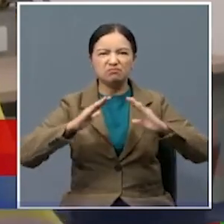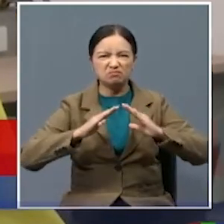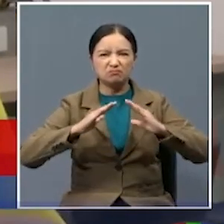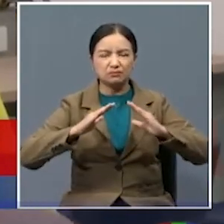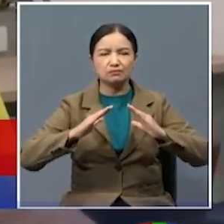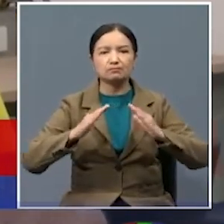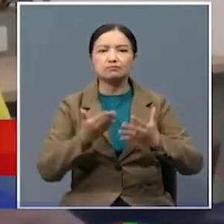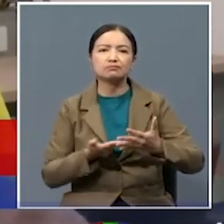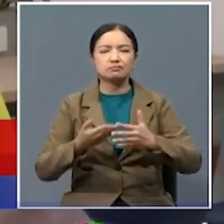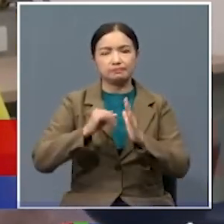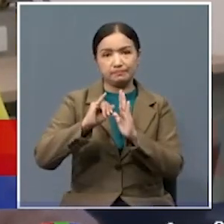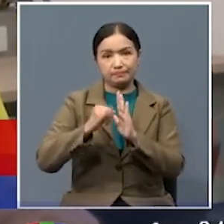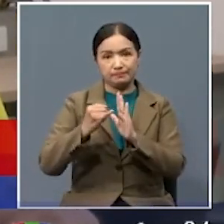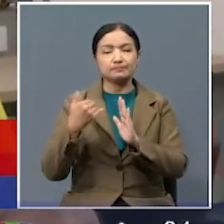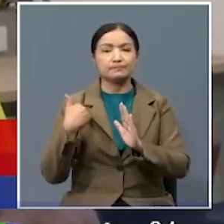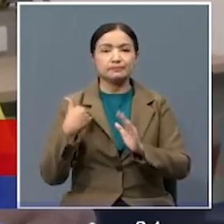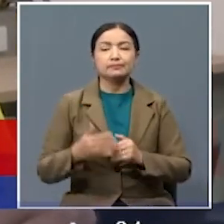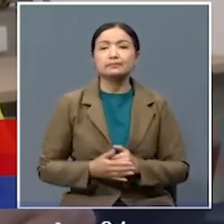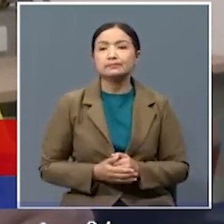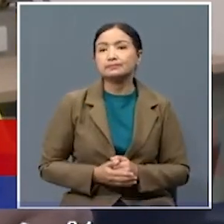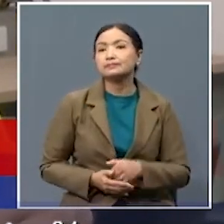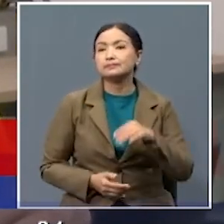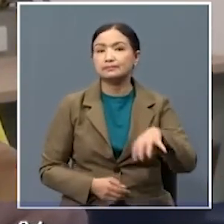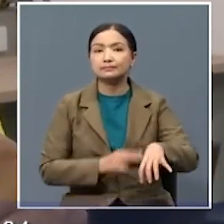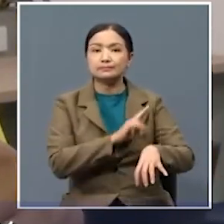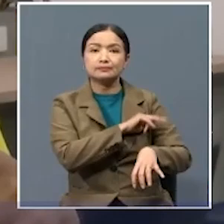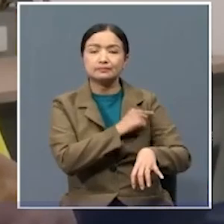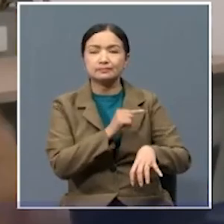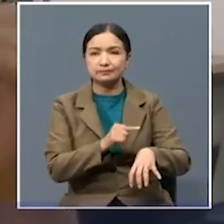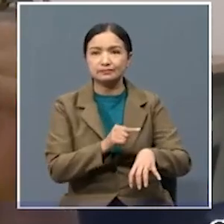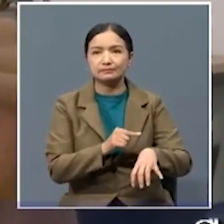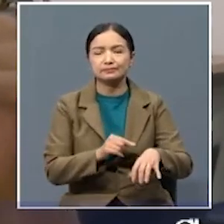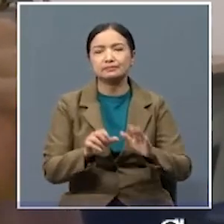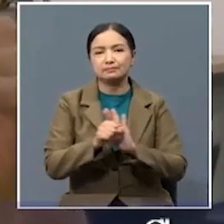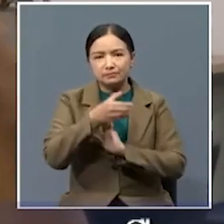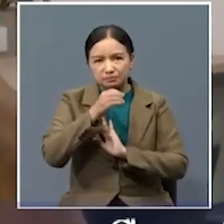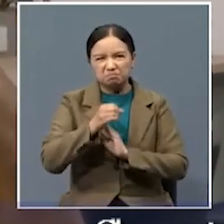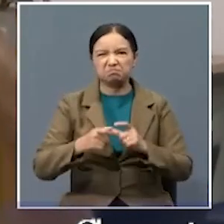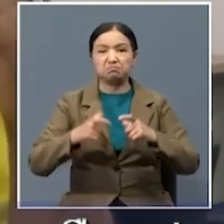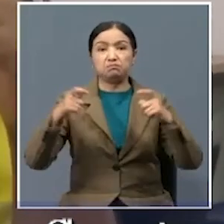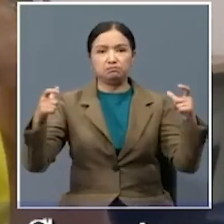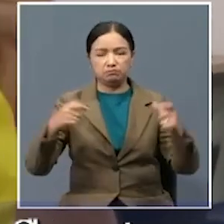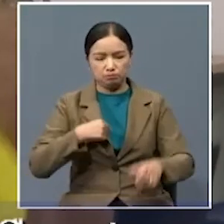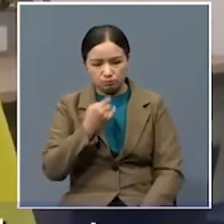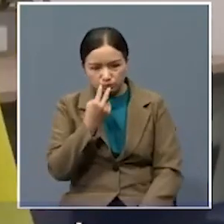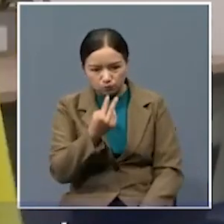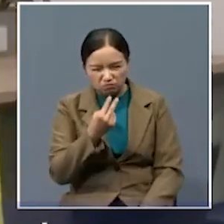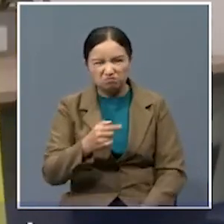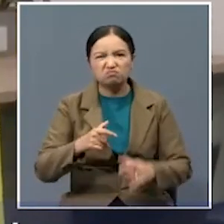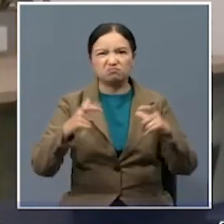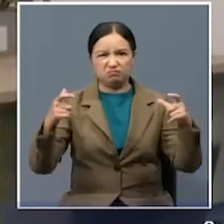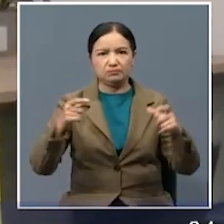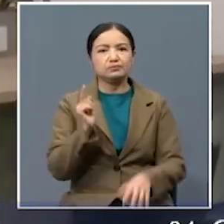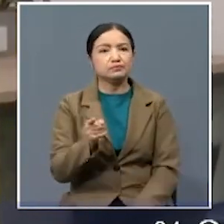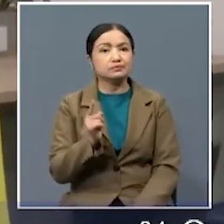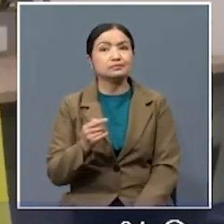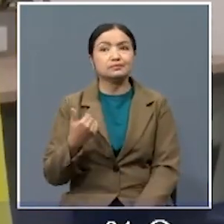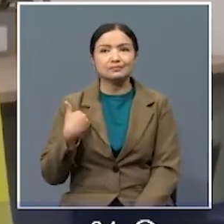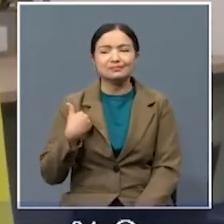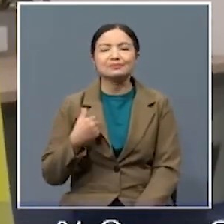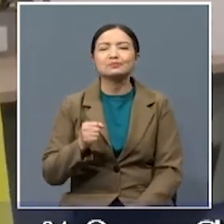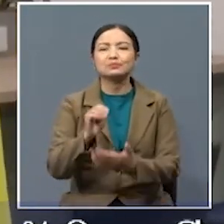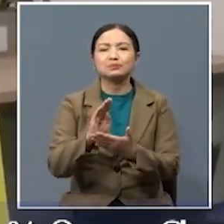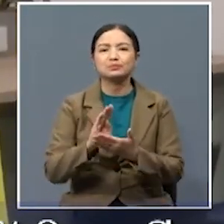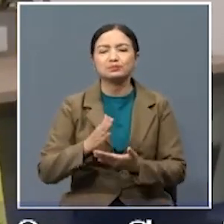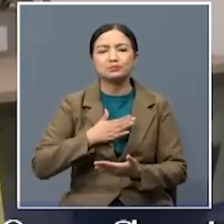าลที่ใหญ่ระดับจังหวัดแล้วก็เป็นโรงพยาบาลสมเด็จพระยุพราชสระแก้วที่ใหญ่มากนะผมตามที่ผมไปดูมาใหญ่จริงๆก็เป็นบุญ